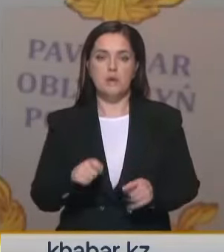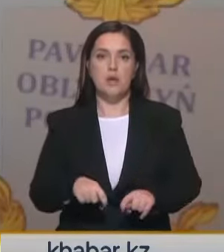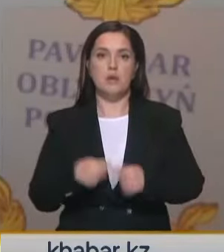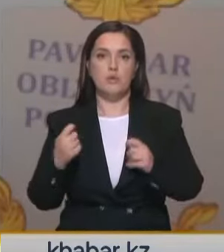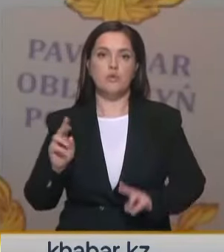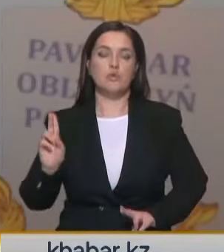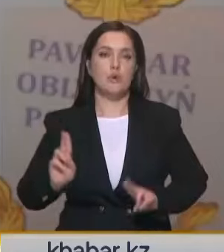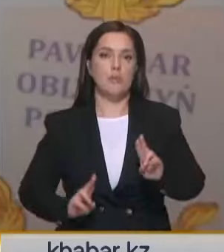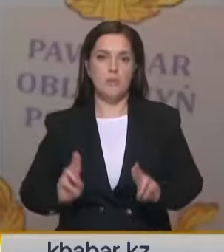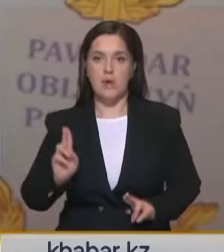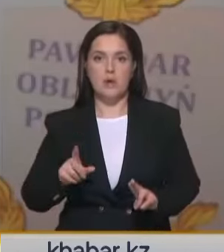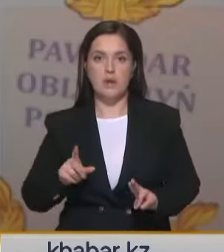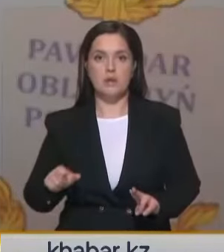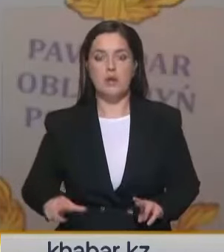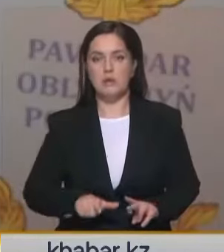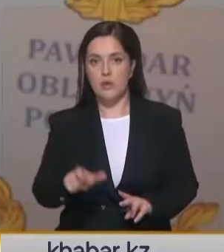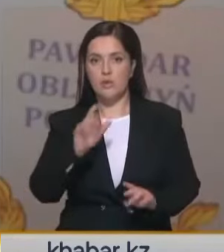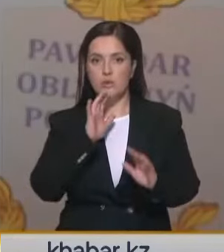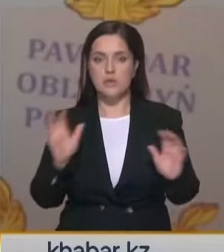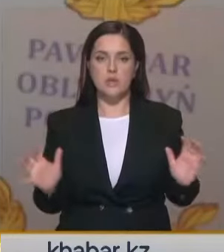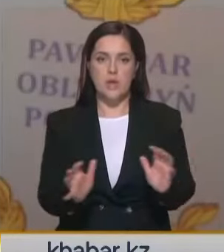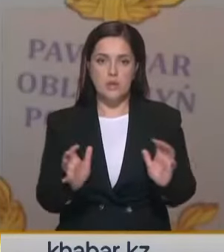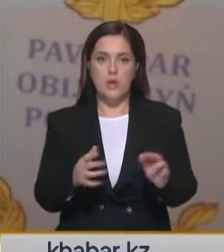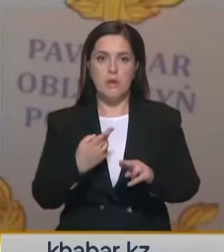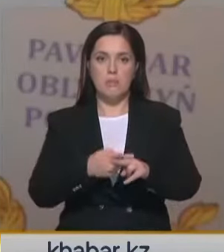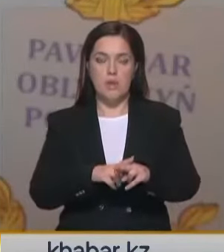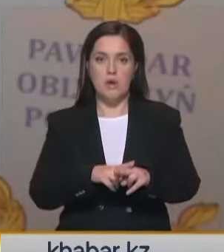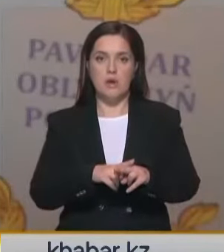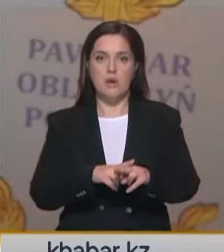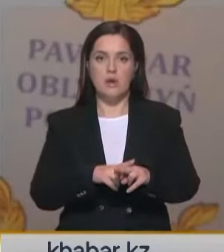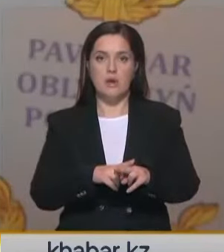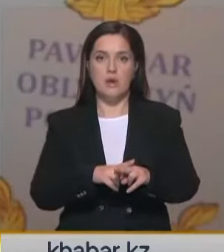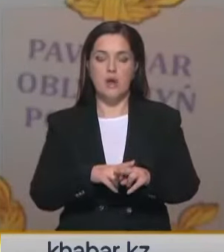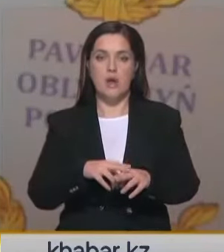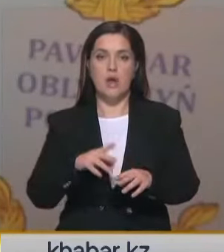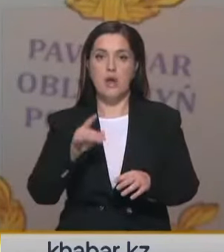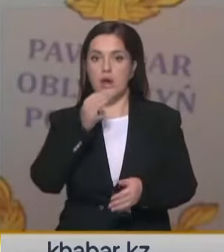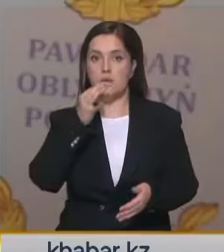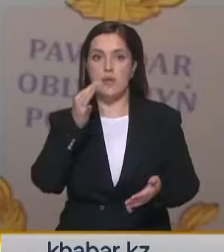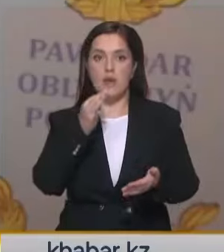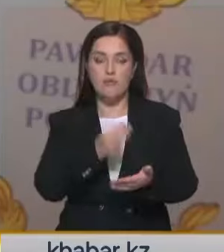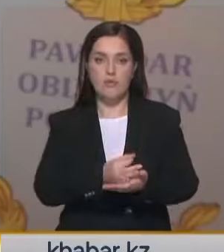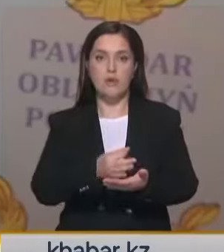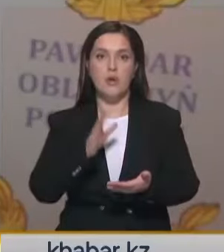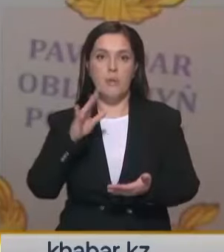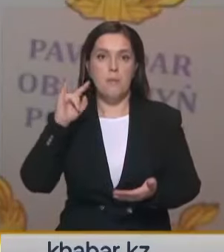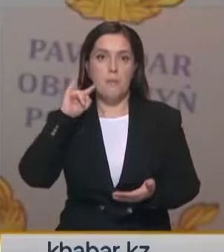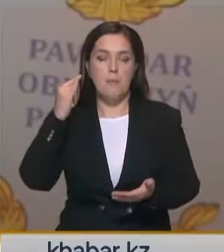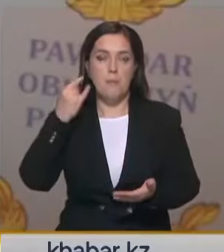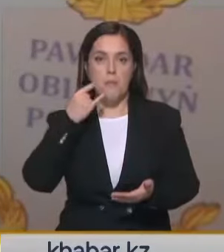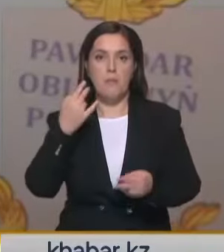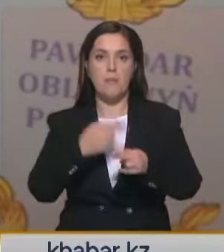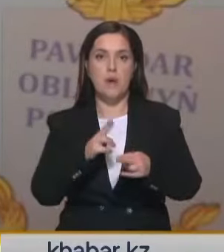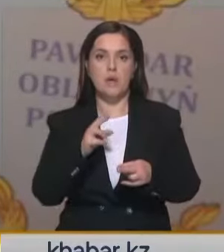производства работ на дорогах, содержанию дорог и дорожных сооружений к административной ответственности привлечен павлодарский филиал